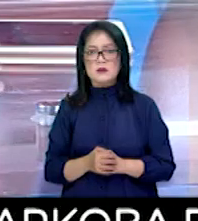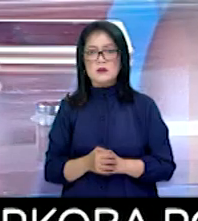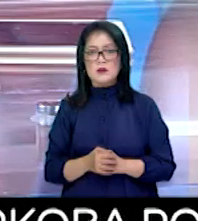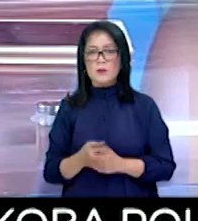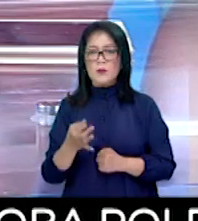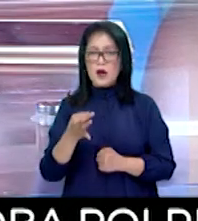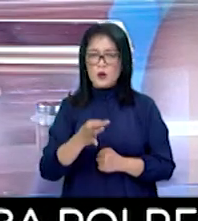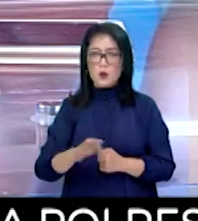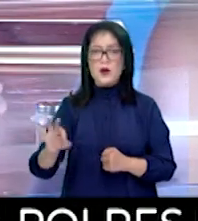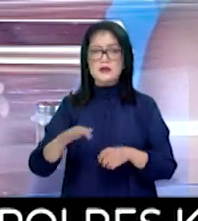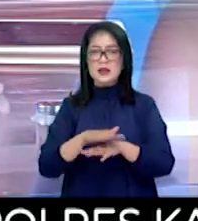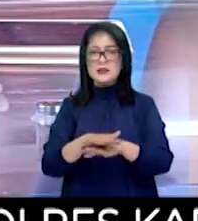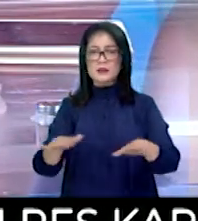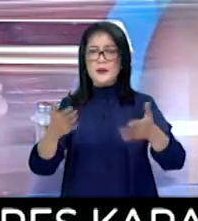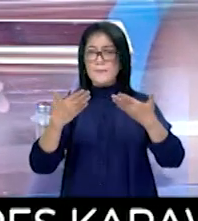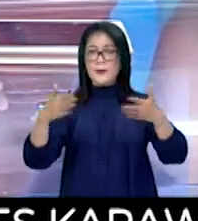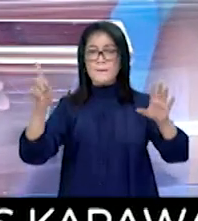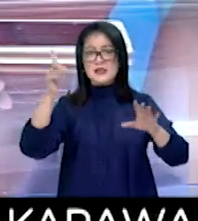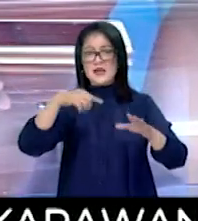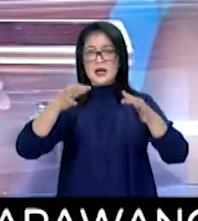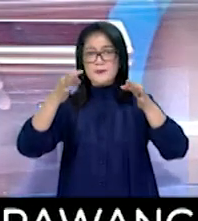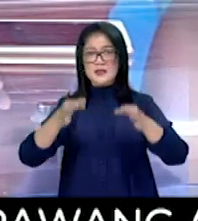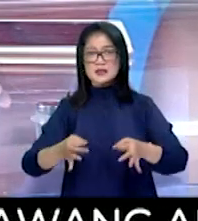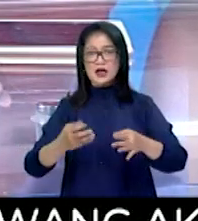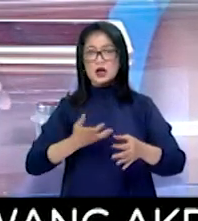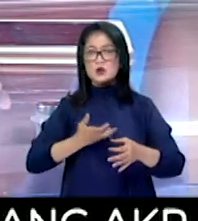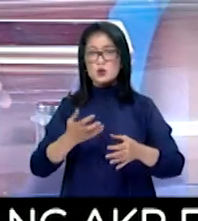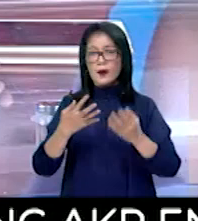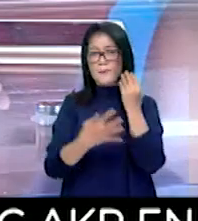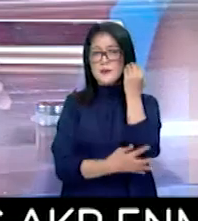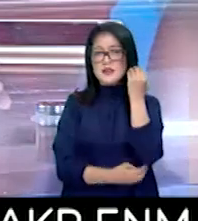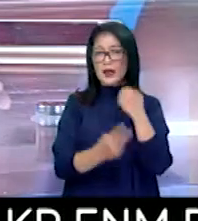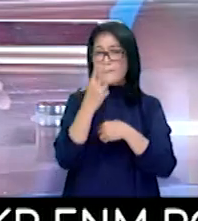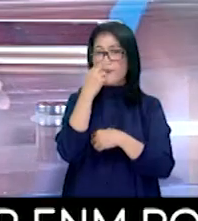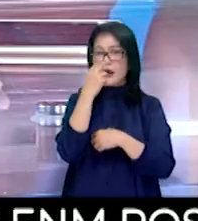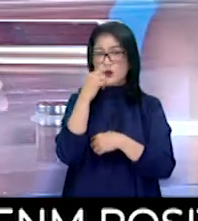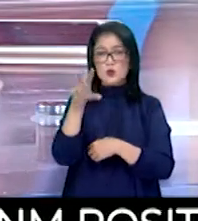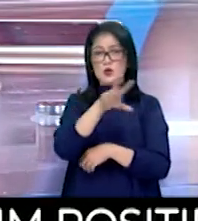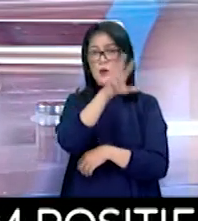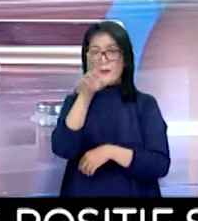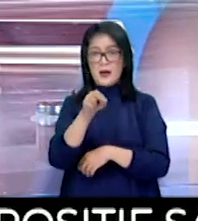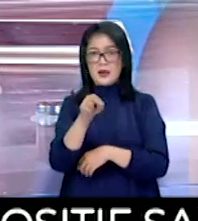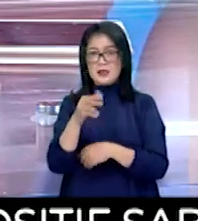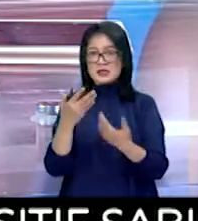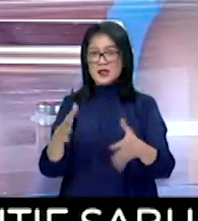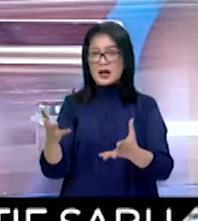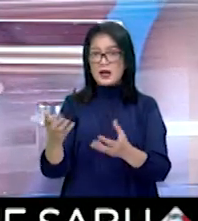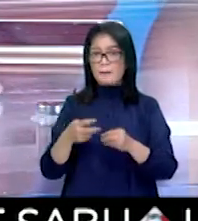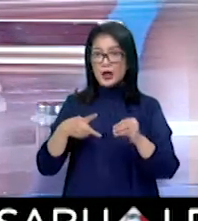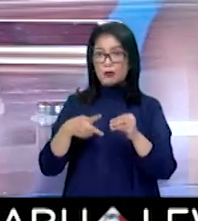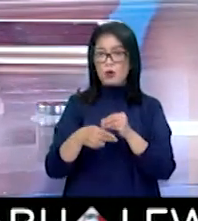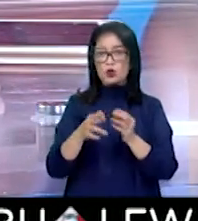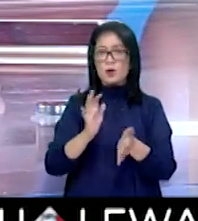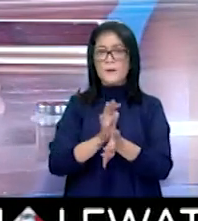Baru saja melenggang bebas dari lapas Sukamiskin, Bandung, Jawa Barat setelah mendapatkan remisi, mantan wali kota Cimahi, Ajay Muhammad